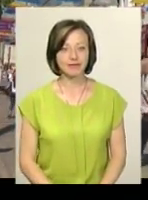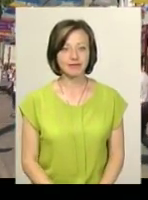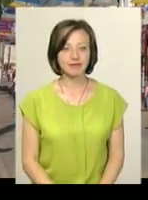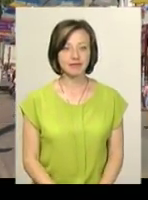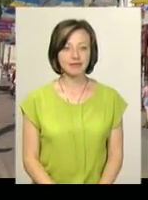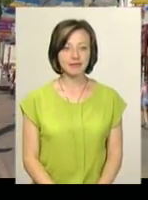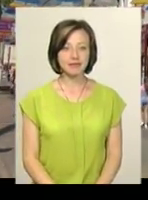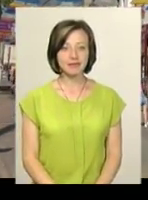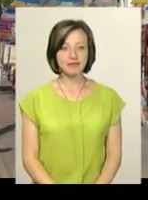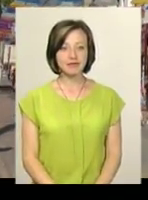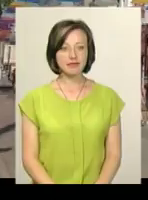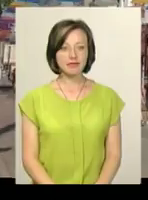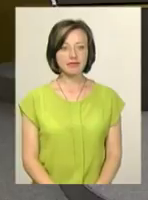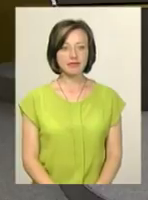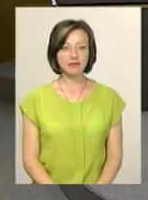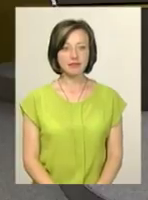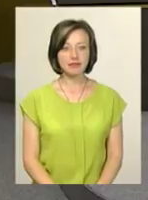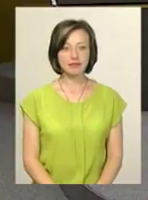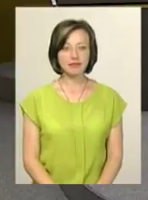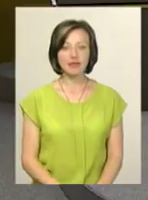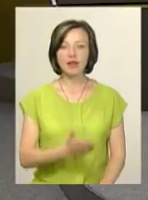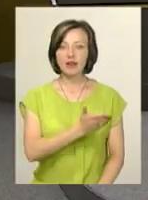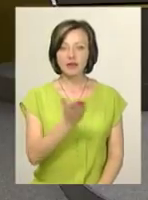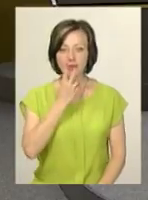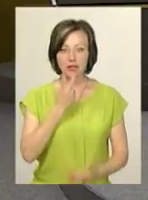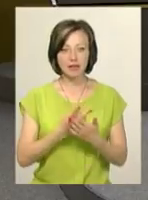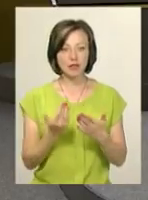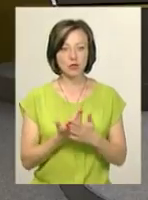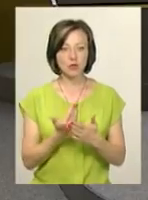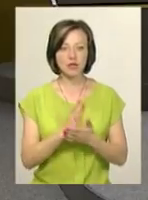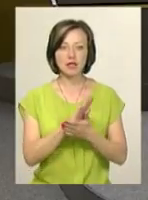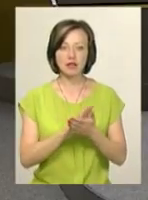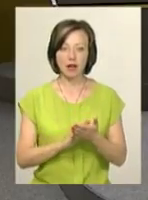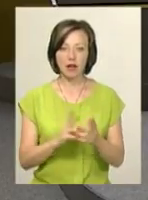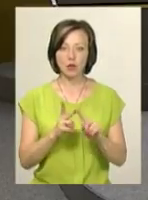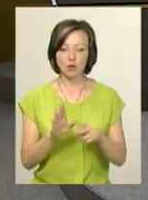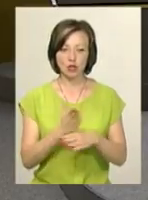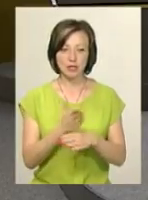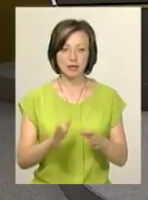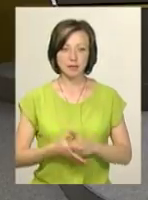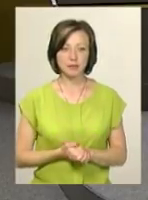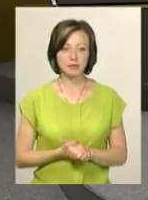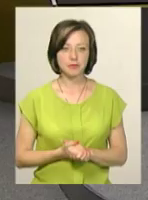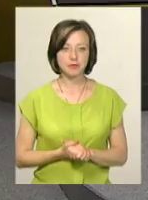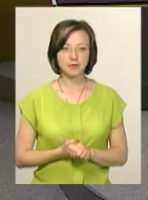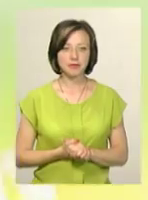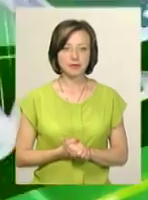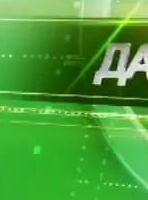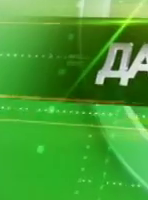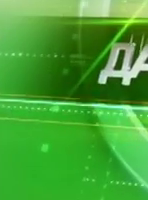Новини Поділля-Центр. Ви дивитеся новини. Далі анонс їх другої частини.